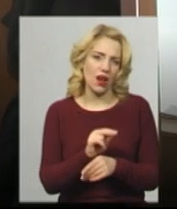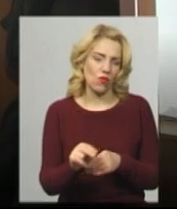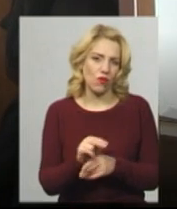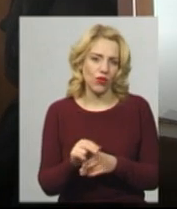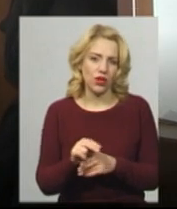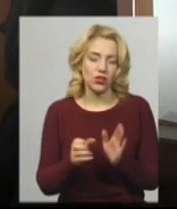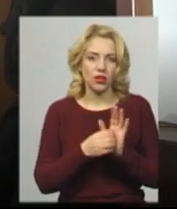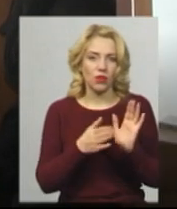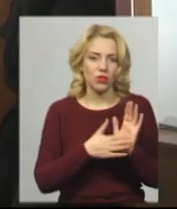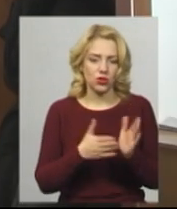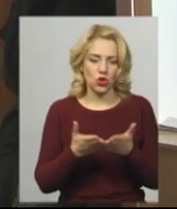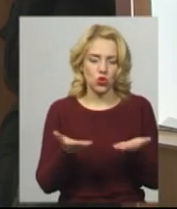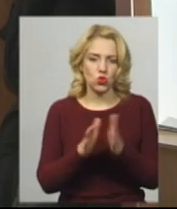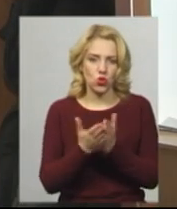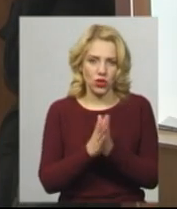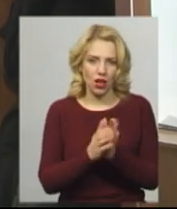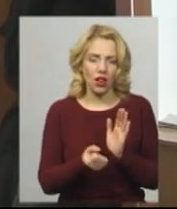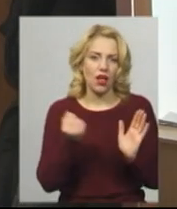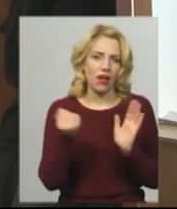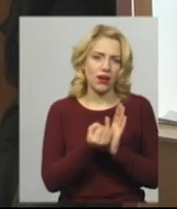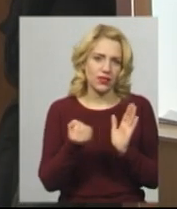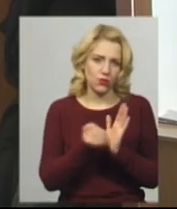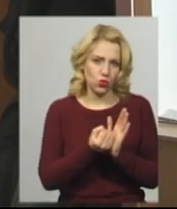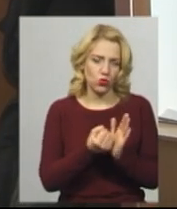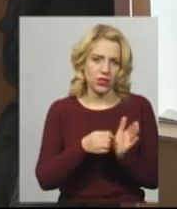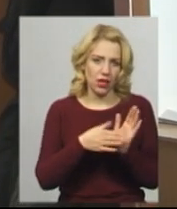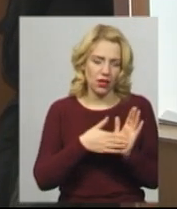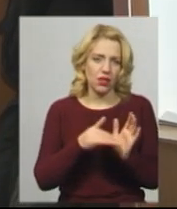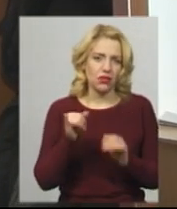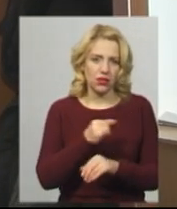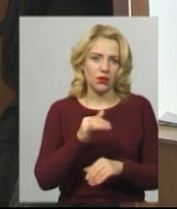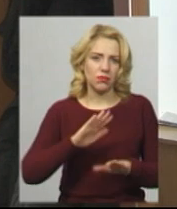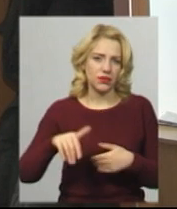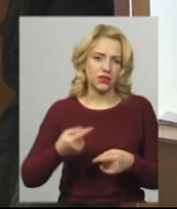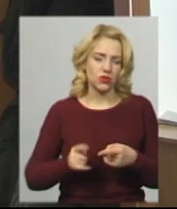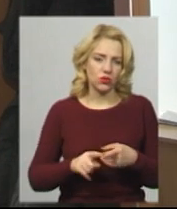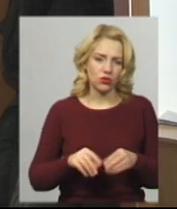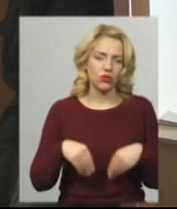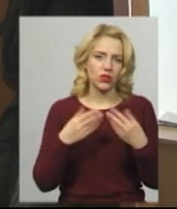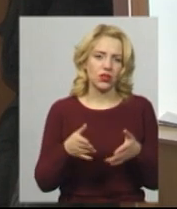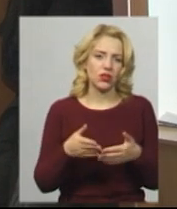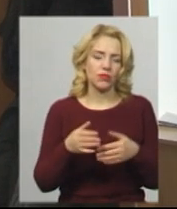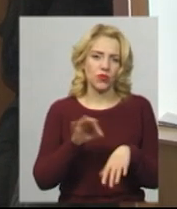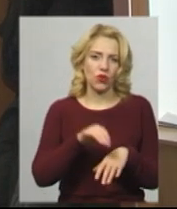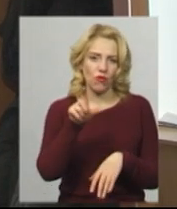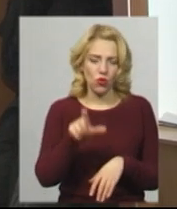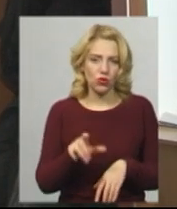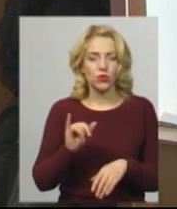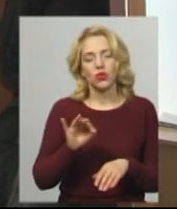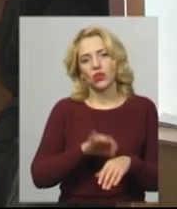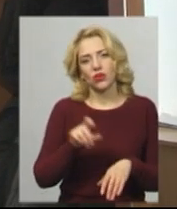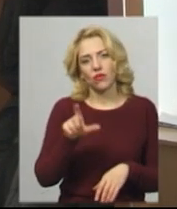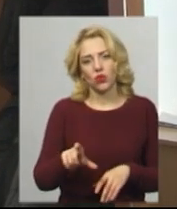записуємо в журнал, реєструються довідки і після цього віддаємо форму, форі тоді